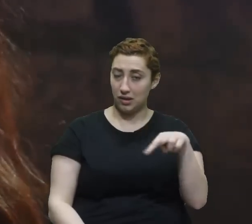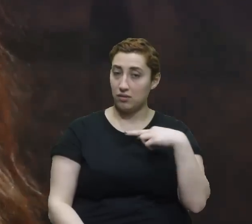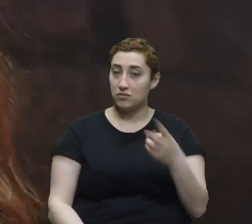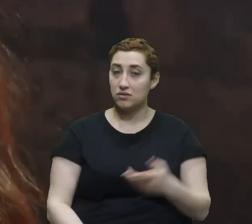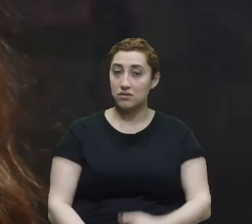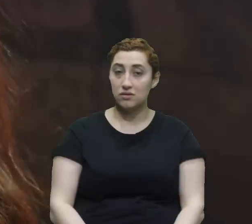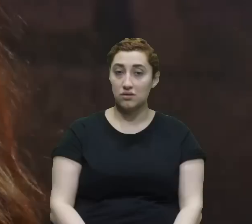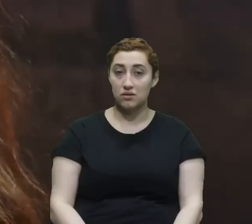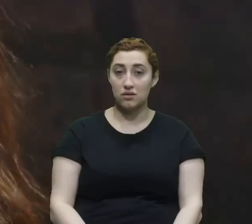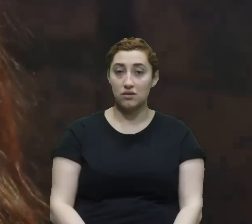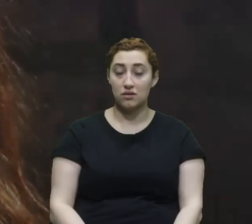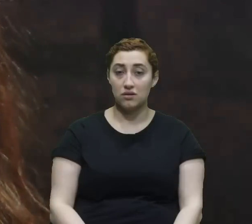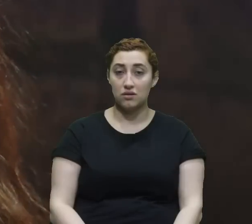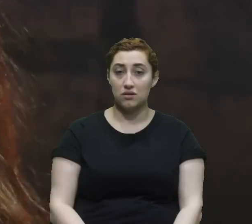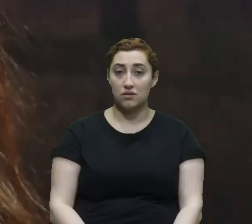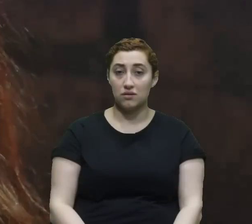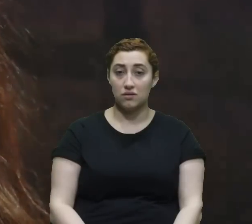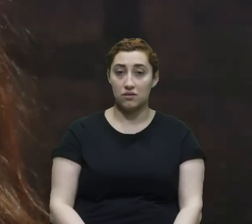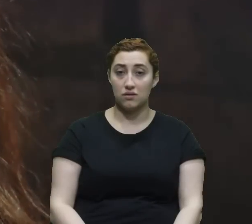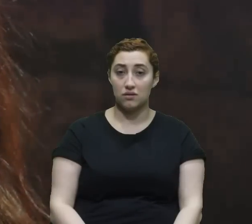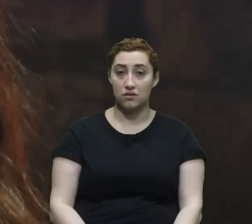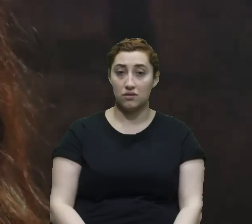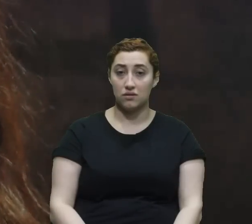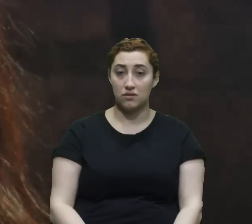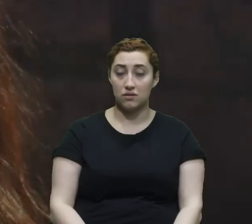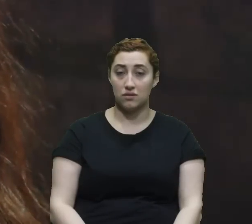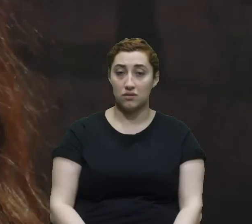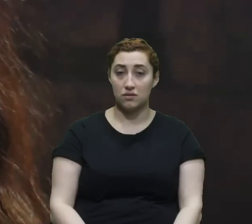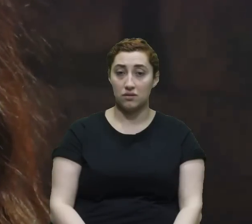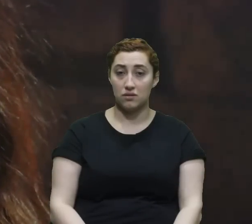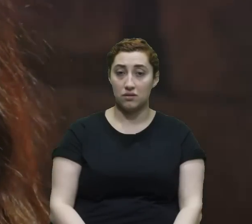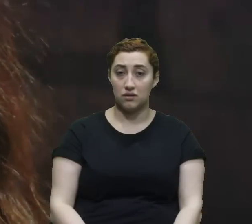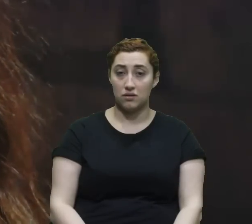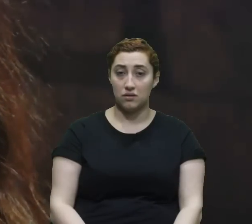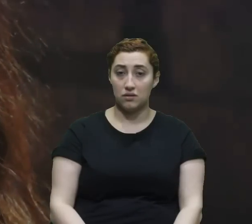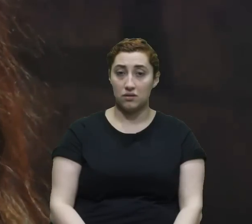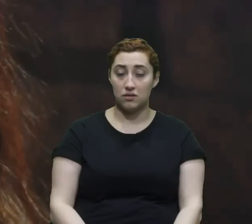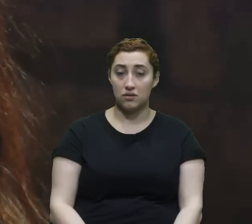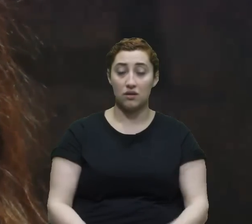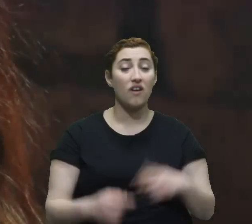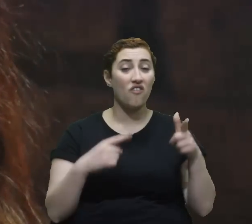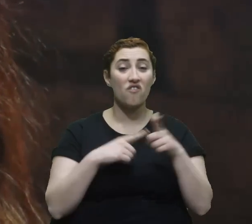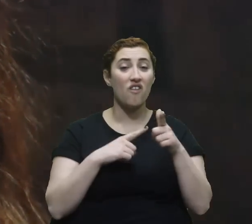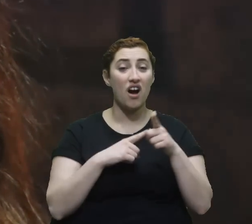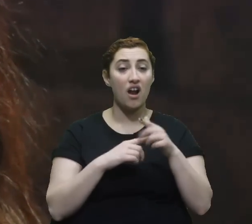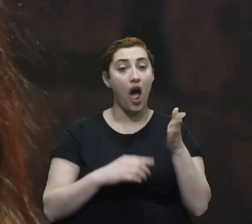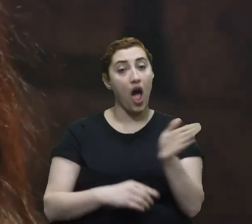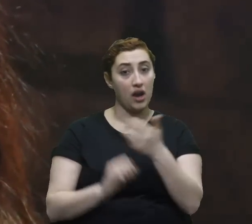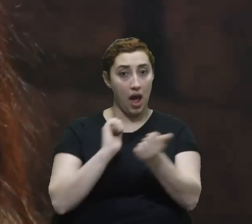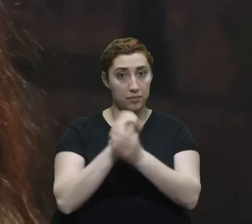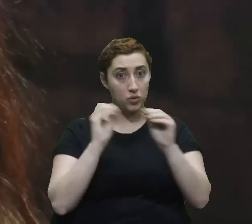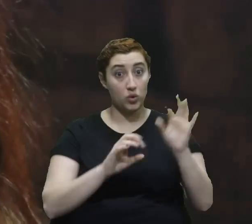ikimiz. Farah hırsla kafa sallayarak alaycı tavrıyla sırıttı. Farah'ı ayrı hapishaneye koydunuz değil